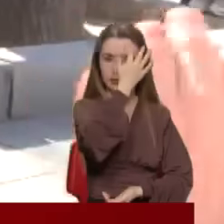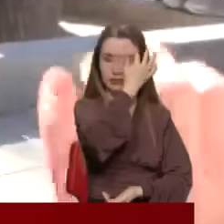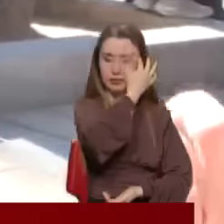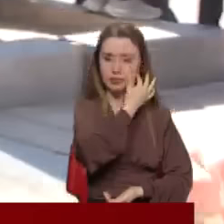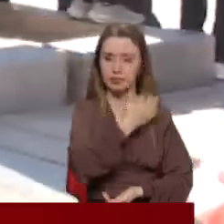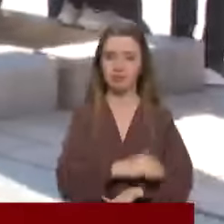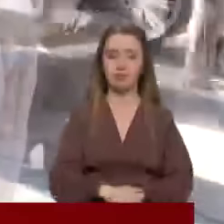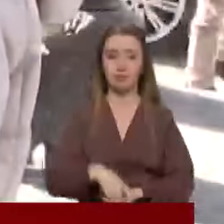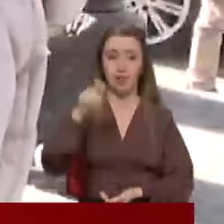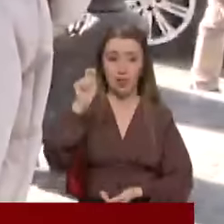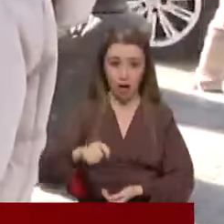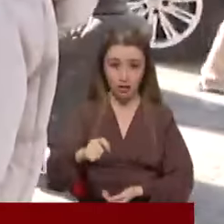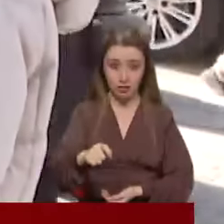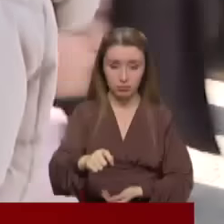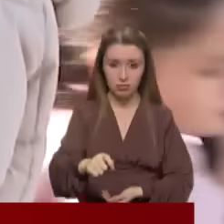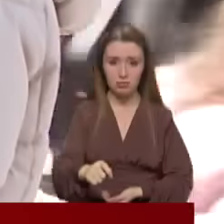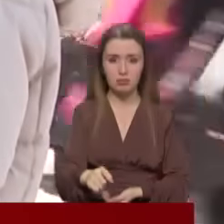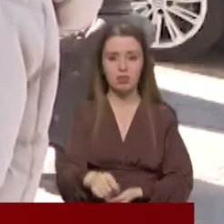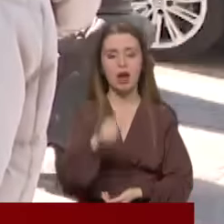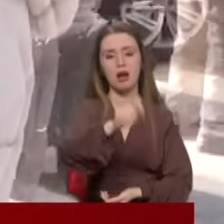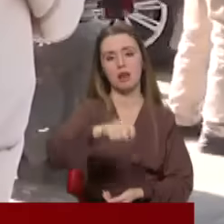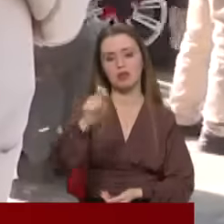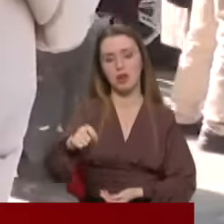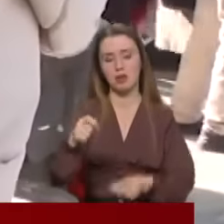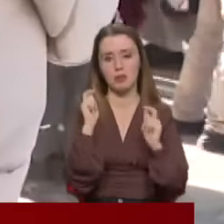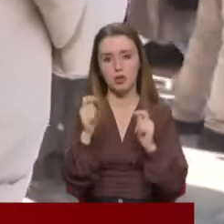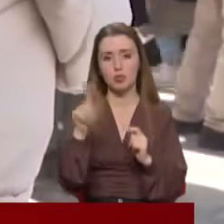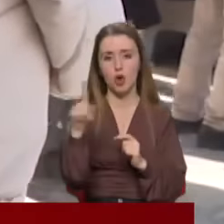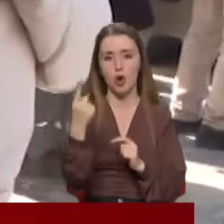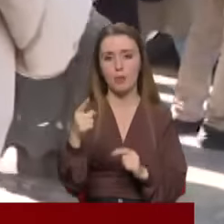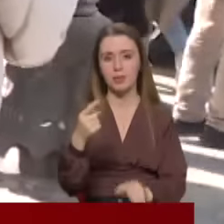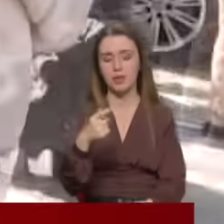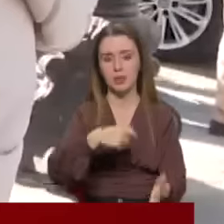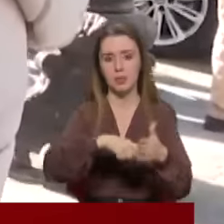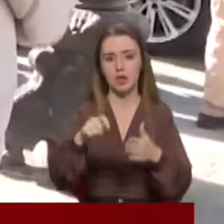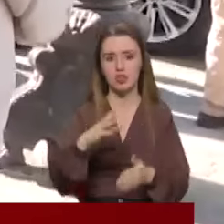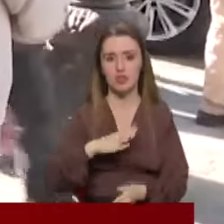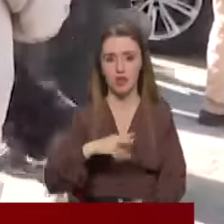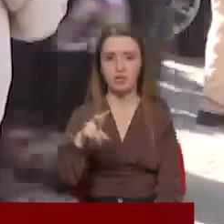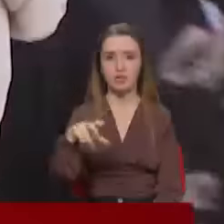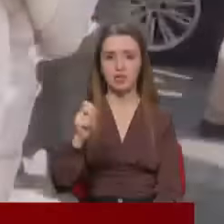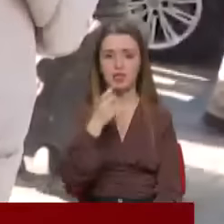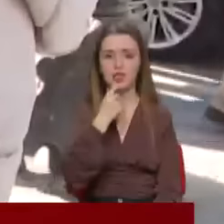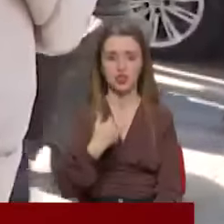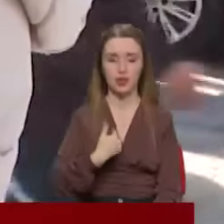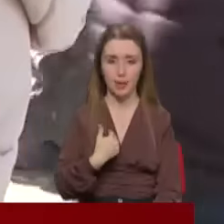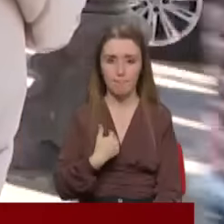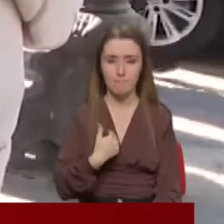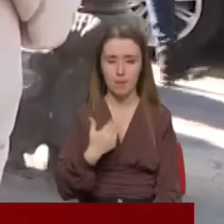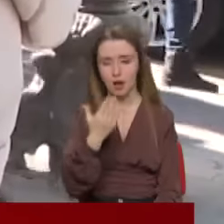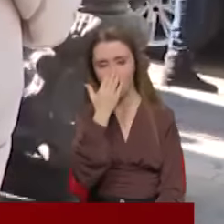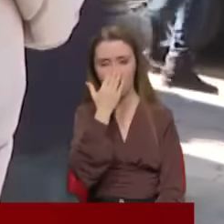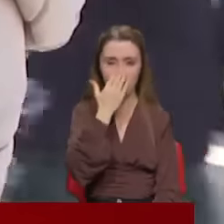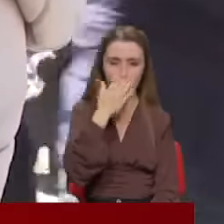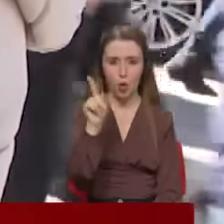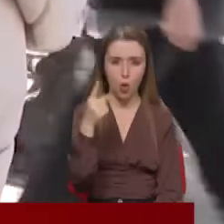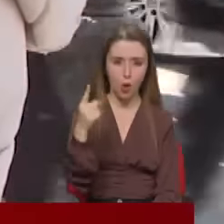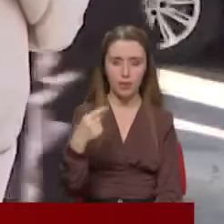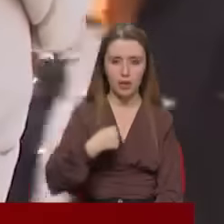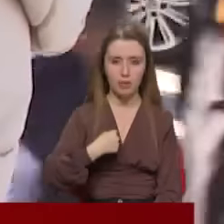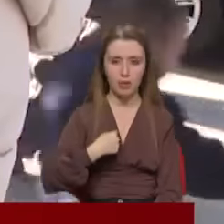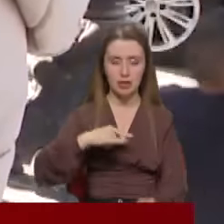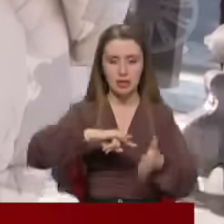Kredi kartıyla aranız nasıl? Her yerde kullanmak zorundayım. 10 bin lira emekli maaşım var. 80 yaşındayım. Acaba diyorum bu 10 bin lira beni